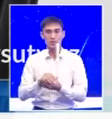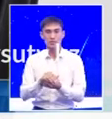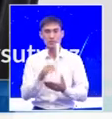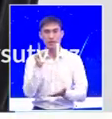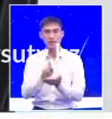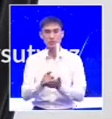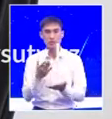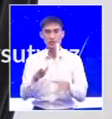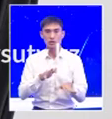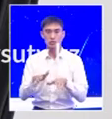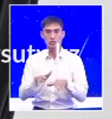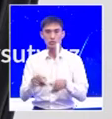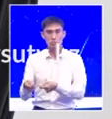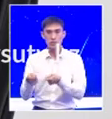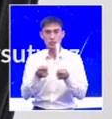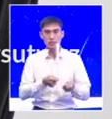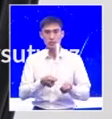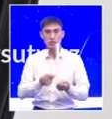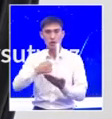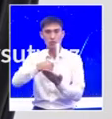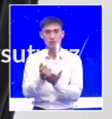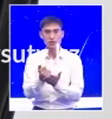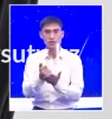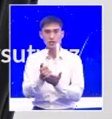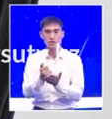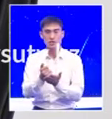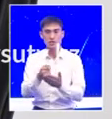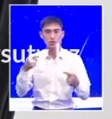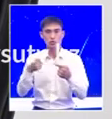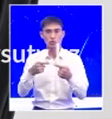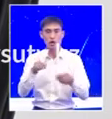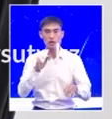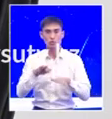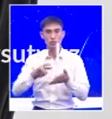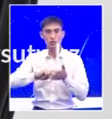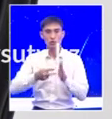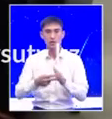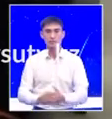же должны были отработать и принести на утверждение четкий отработанный план.